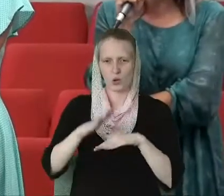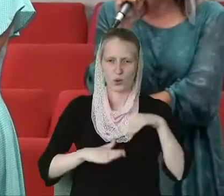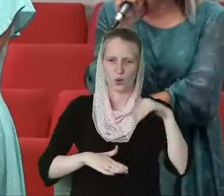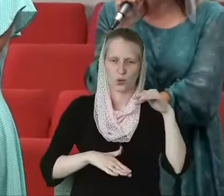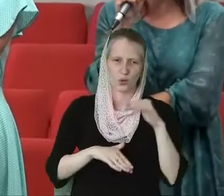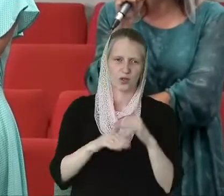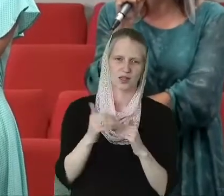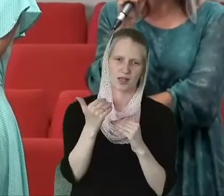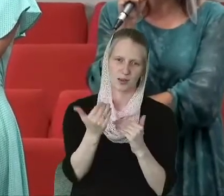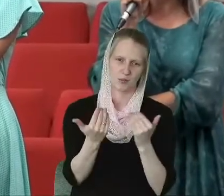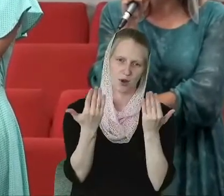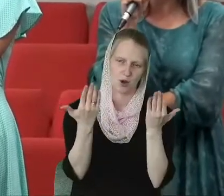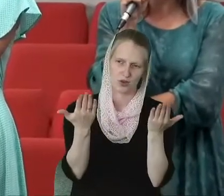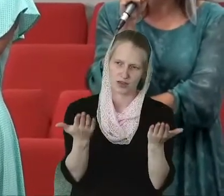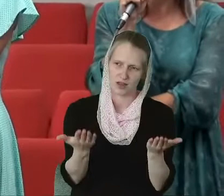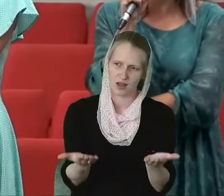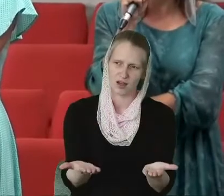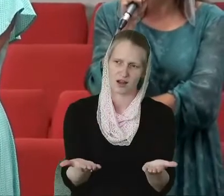руки к тебе